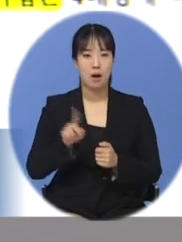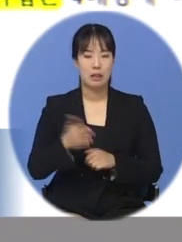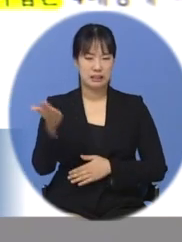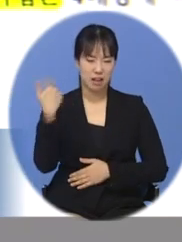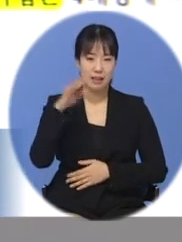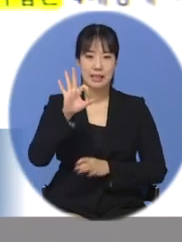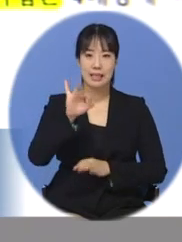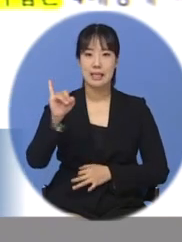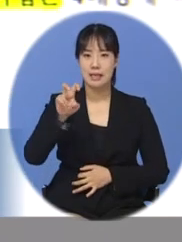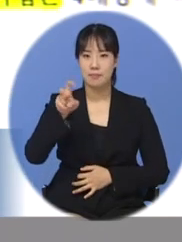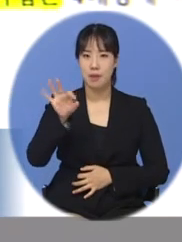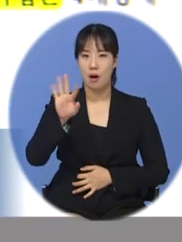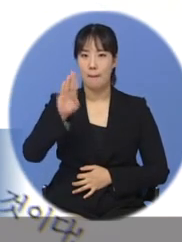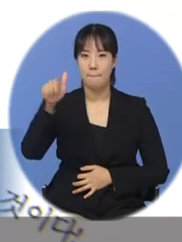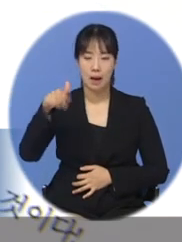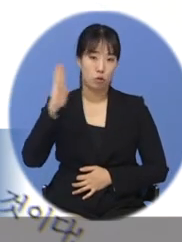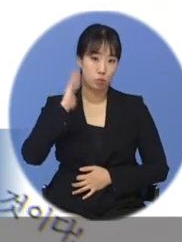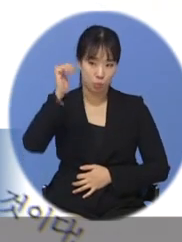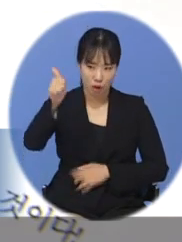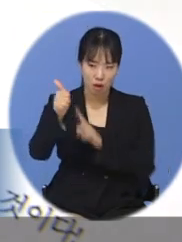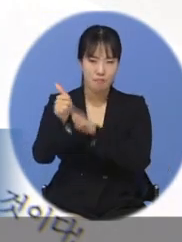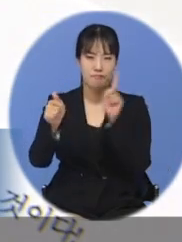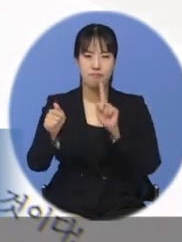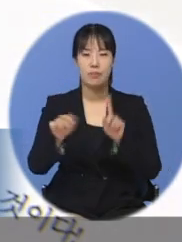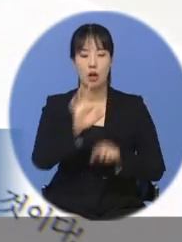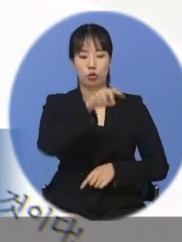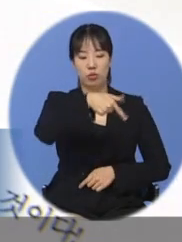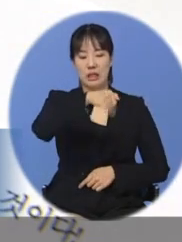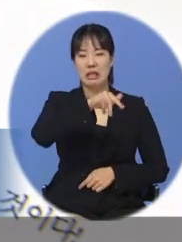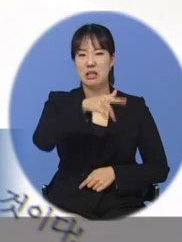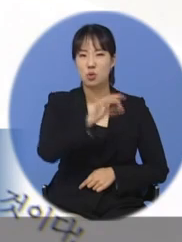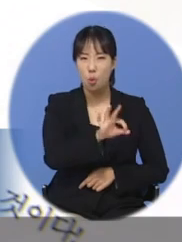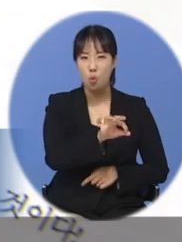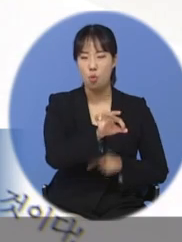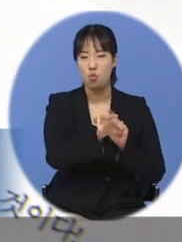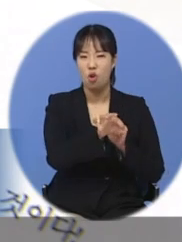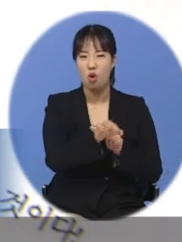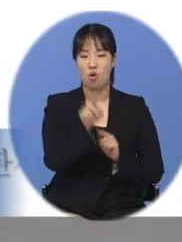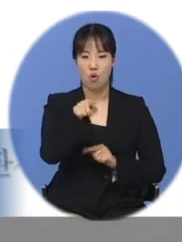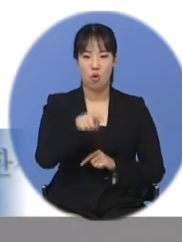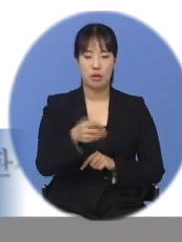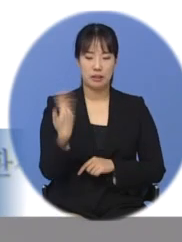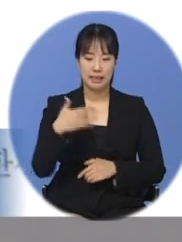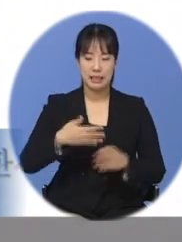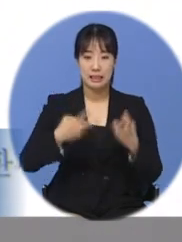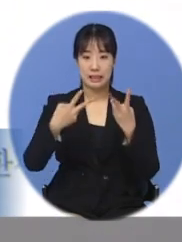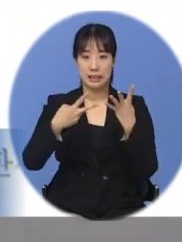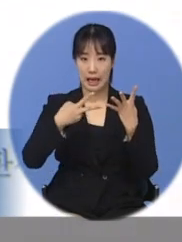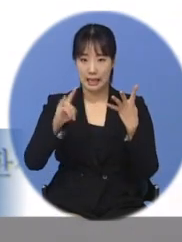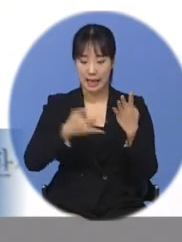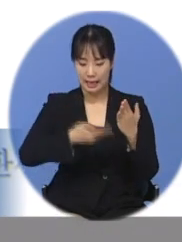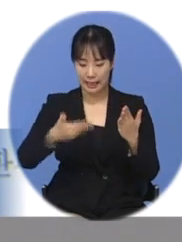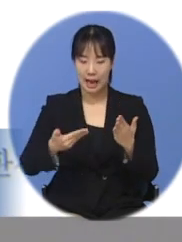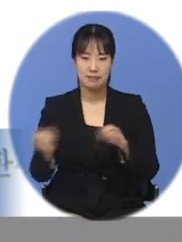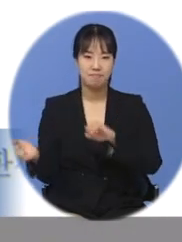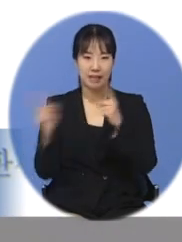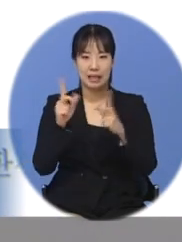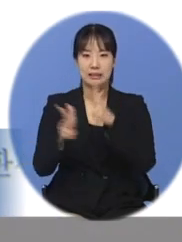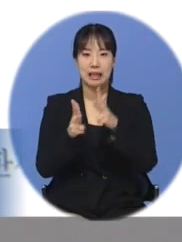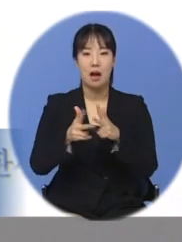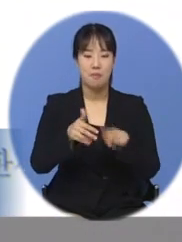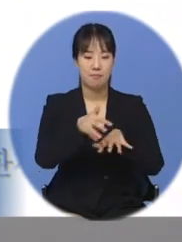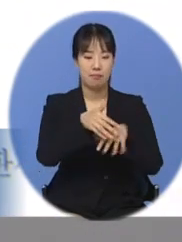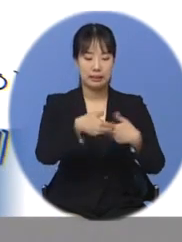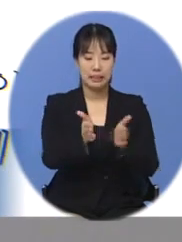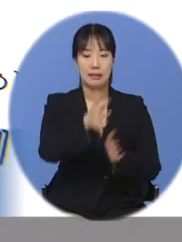이명박 정부 시절 우 예비 후보가 녹색성장위원회 기획단장으로 4대강 살리기 사업을 추진하겠다고 수차례